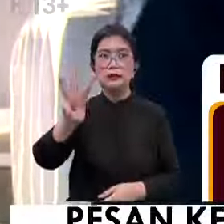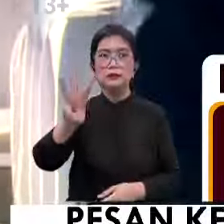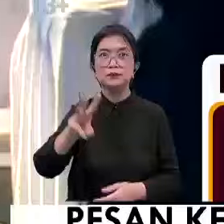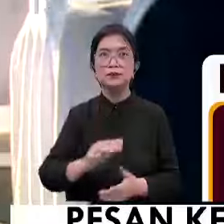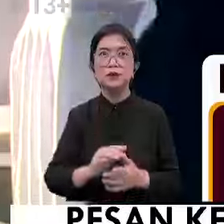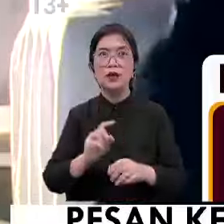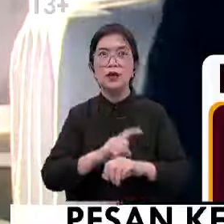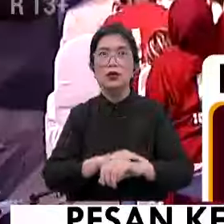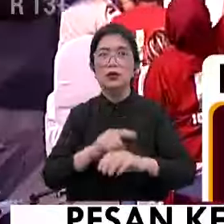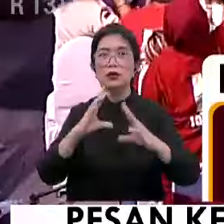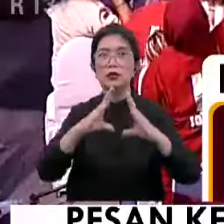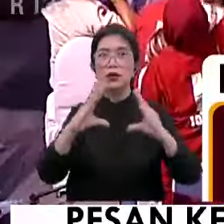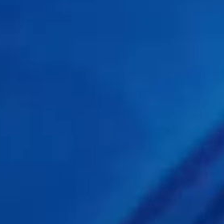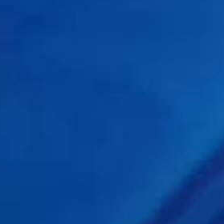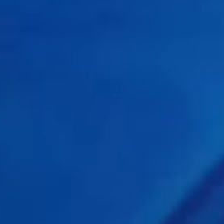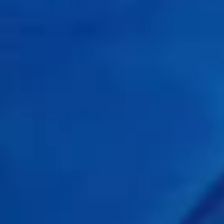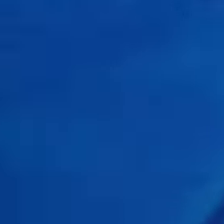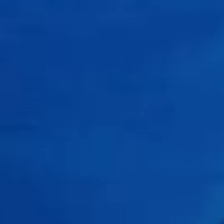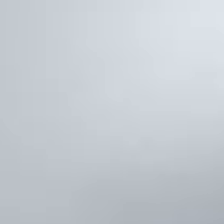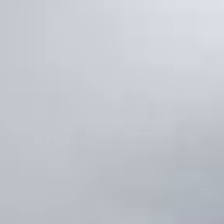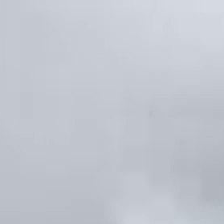habis, mohon tenang. Baik,